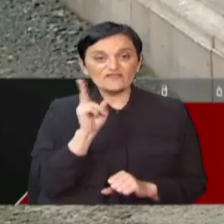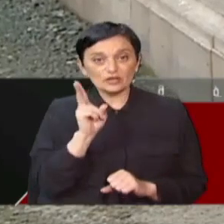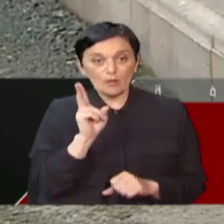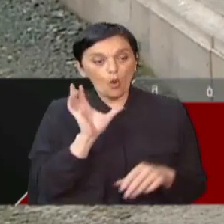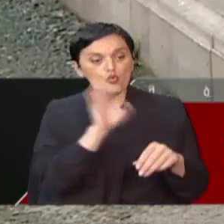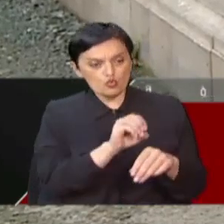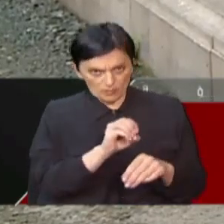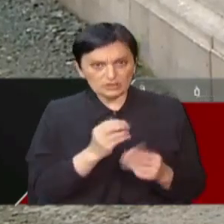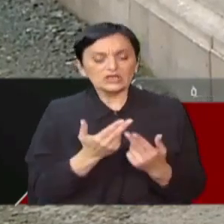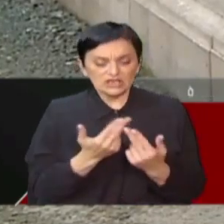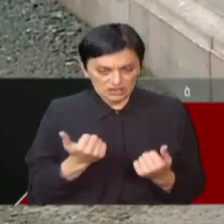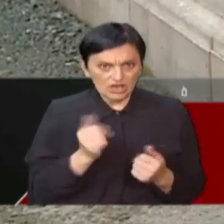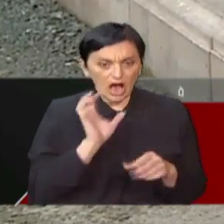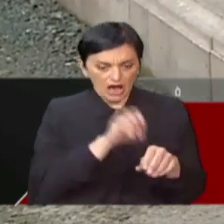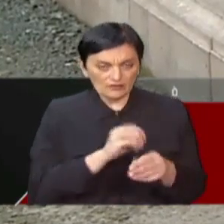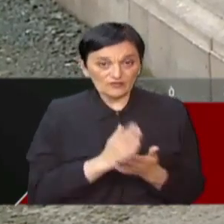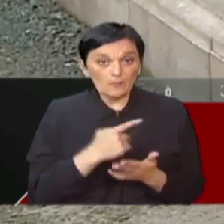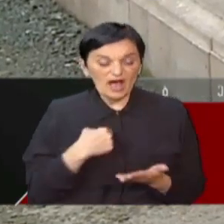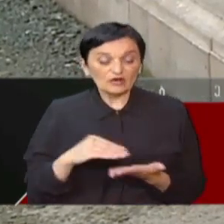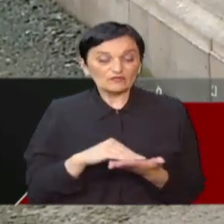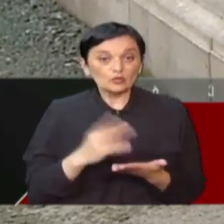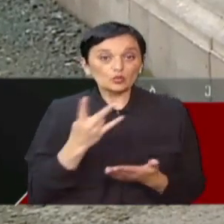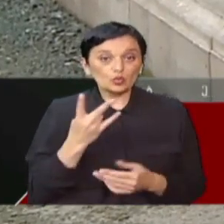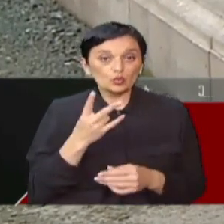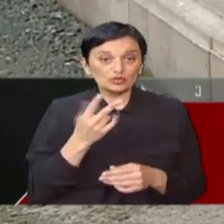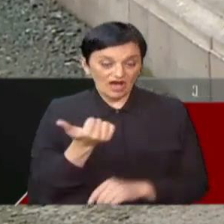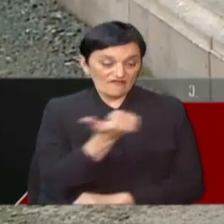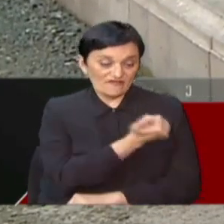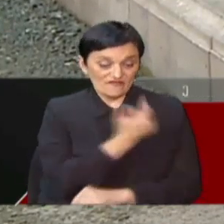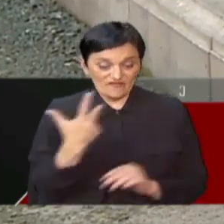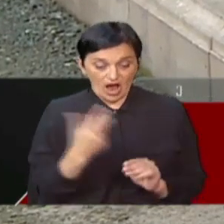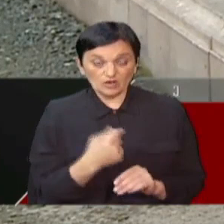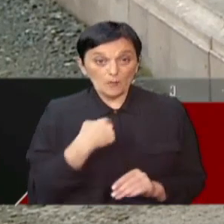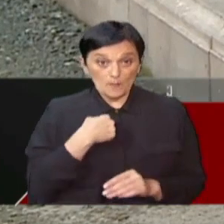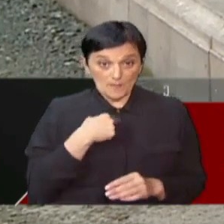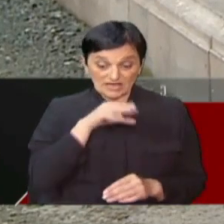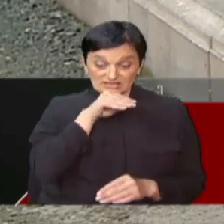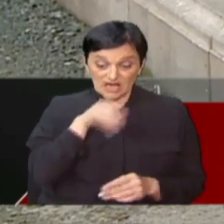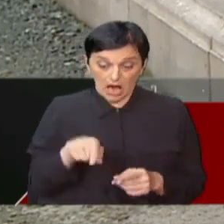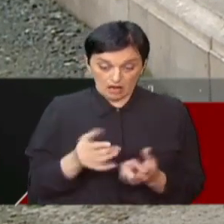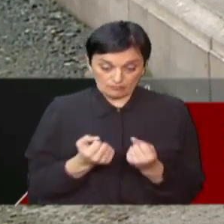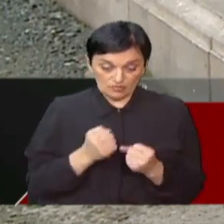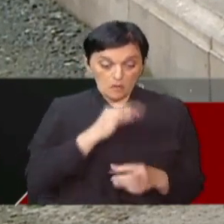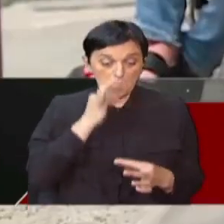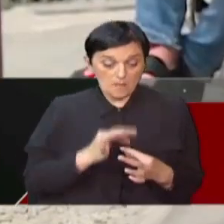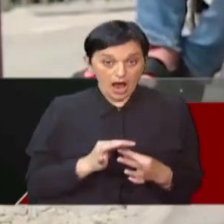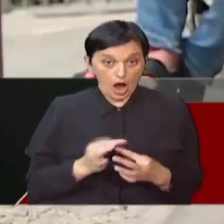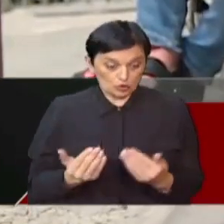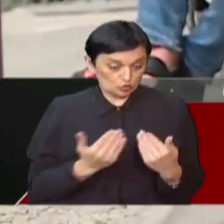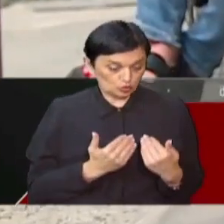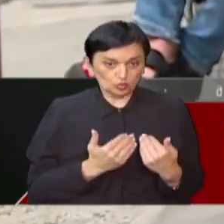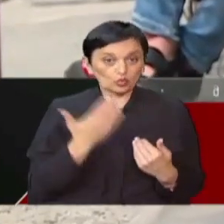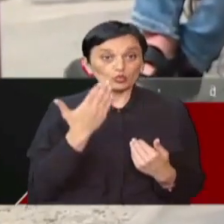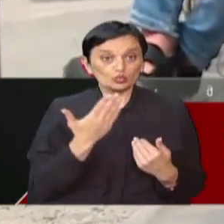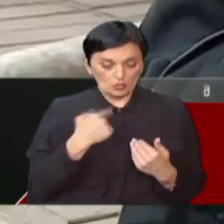როგორ არ შეიძლება, კი ბატონო, მაგრამ კიდევ ვიმეორებ, უნდა იყოს ვაქცინირებული, მე რომ ავიღე ამ ძაღლზე პასუხისმგებლობა და მივიკედლე თუ ვინმეს უკვნოს,